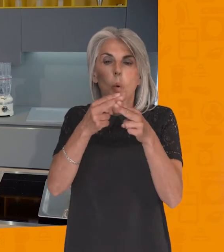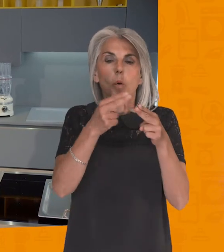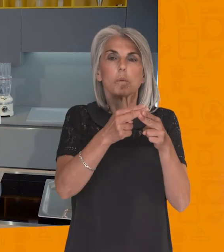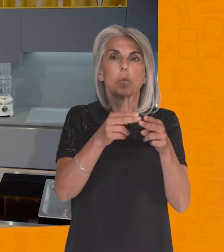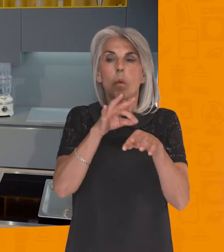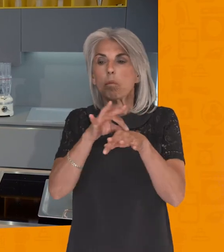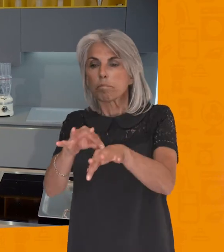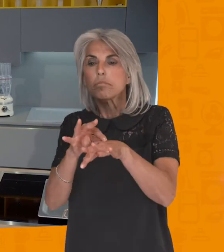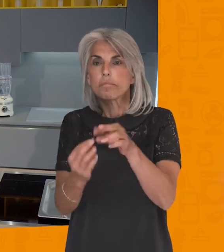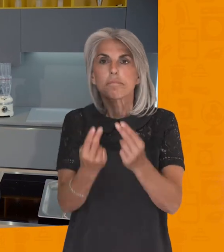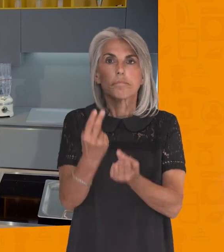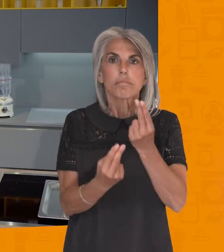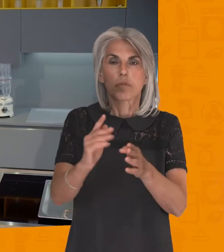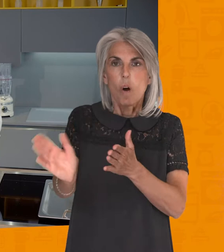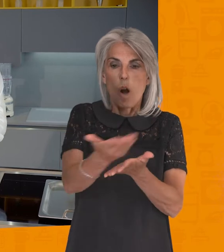les